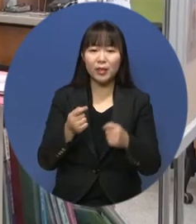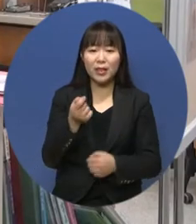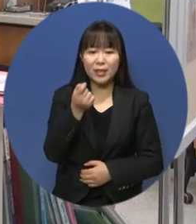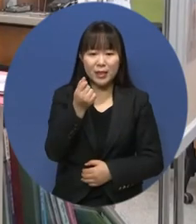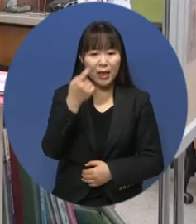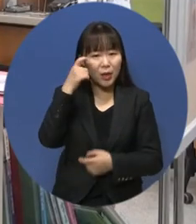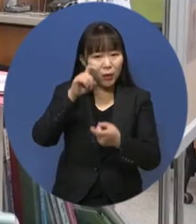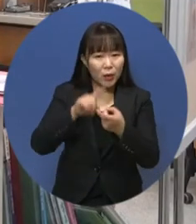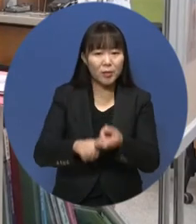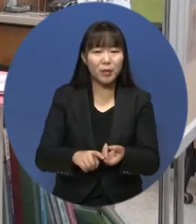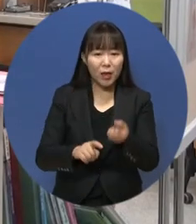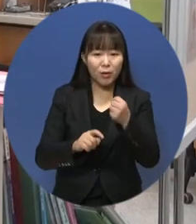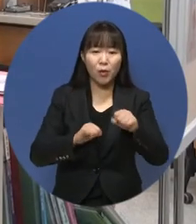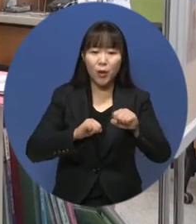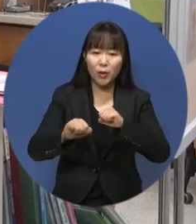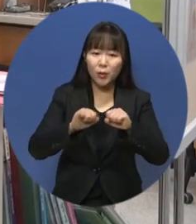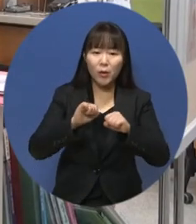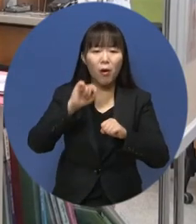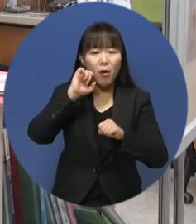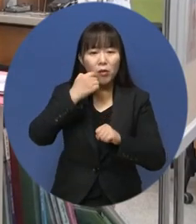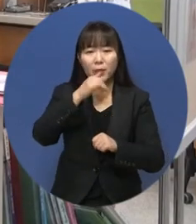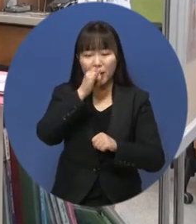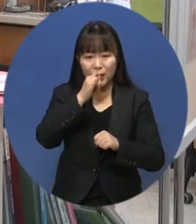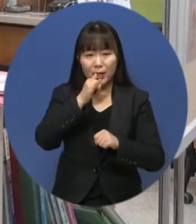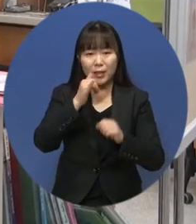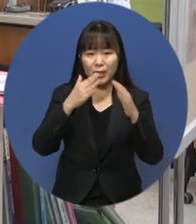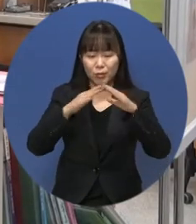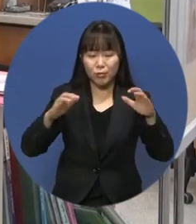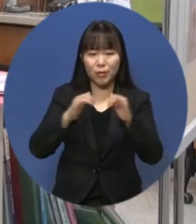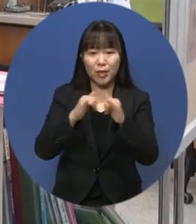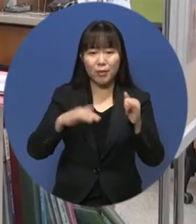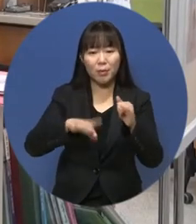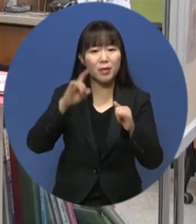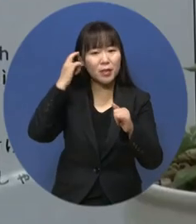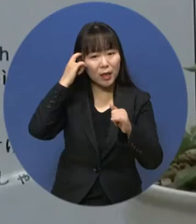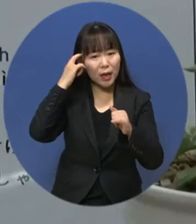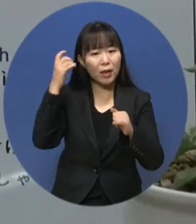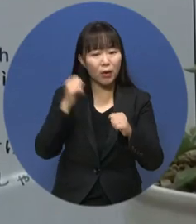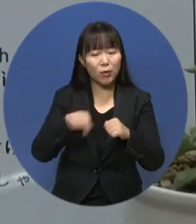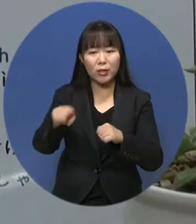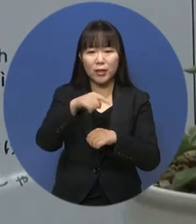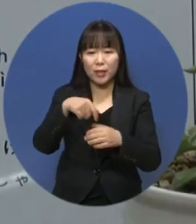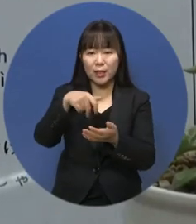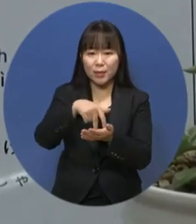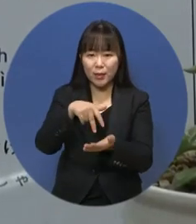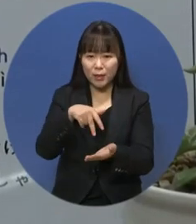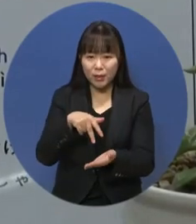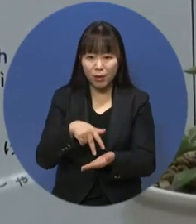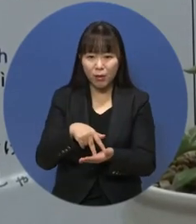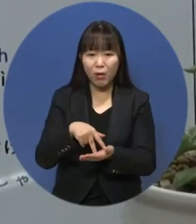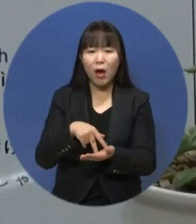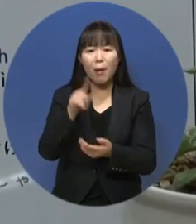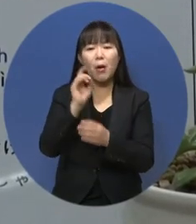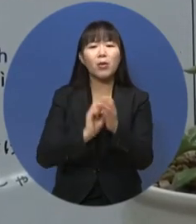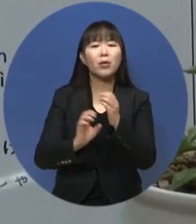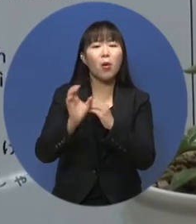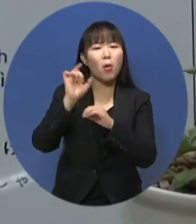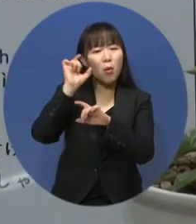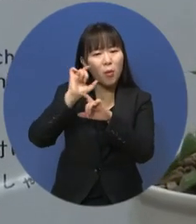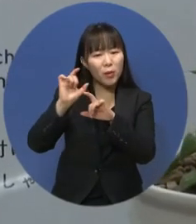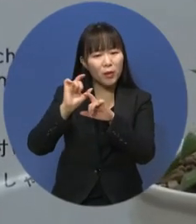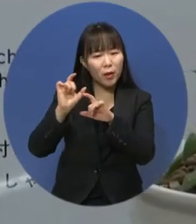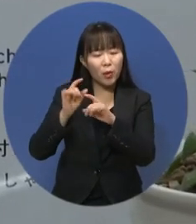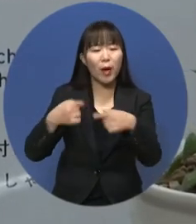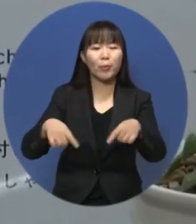관심으로 활동에 어려움이 있는 유술 먼저 생각하고 그들의 입장에서 한번더 고민하며